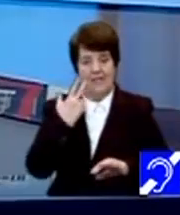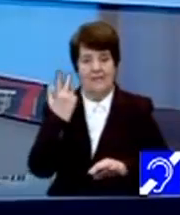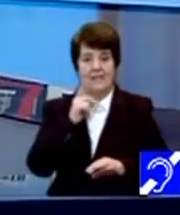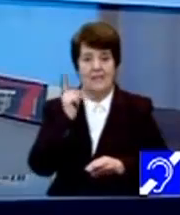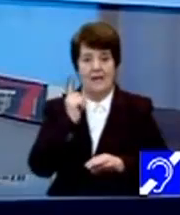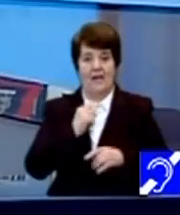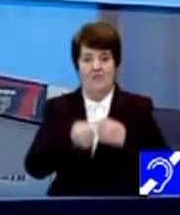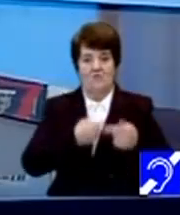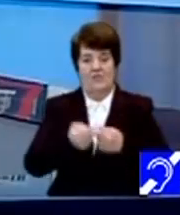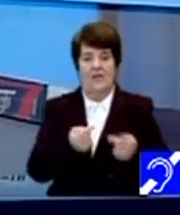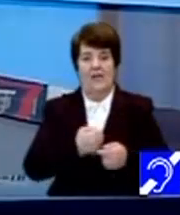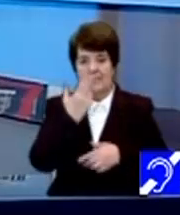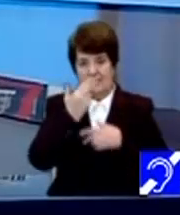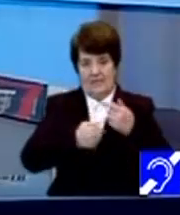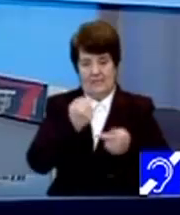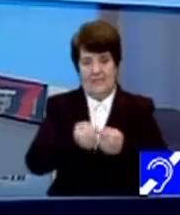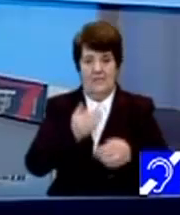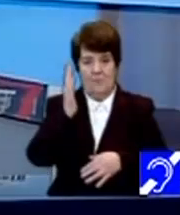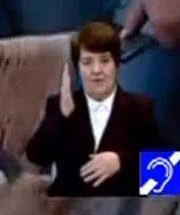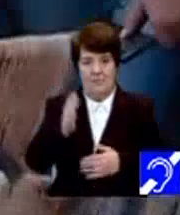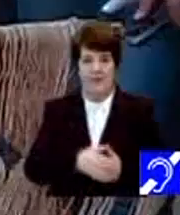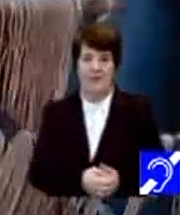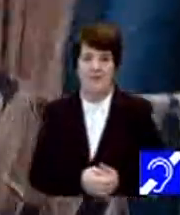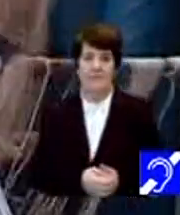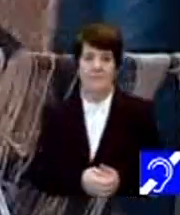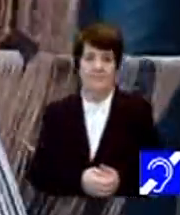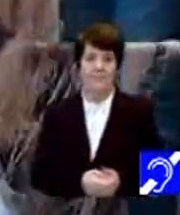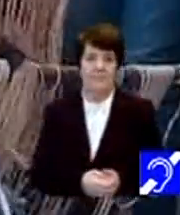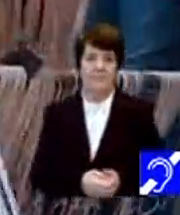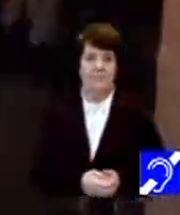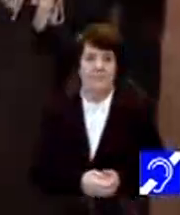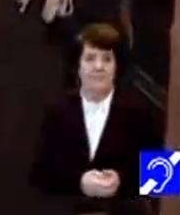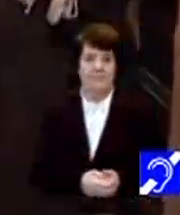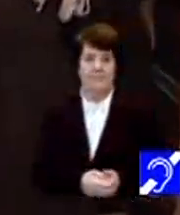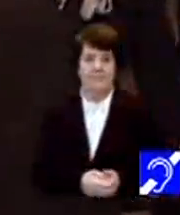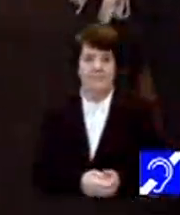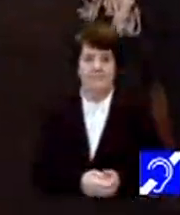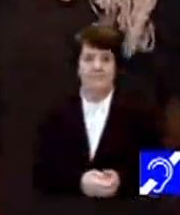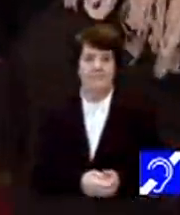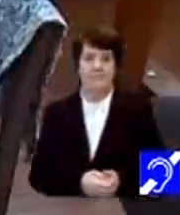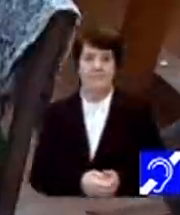dată, iar tânăra generație trebuie să știe să ducă tradițiile mai departe.